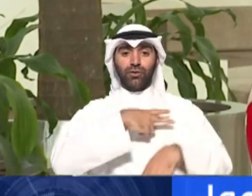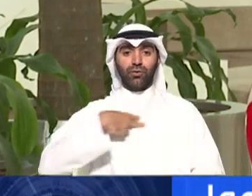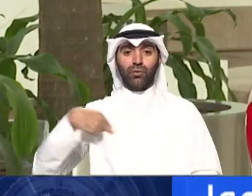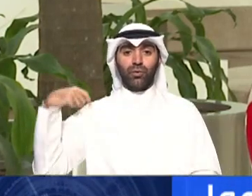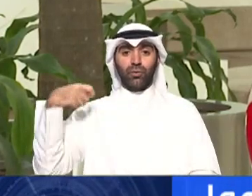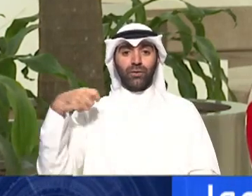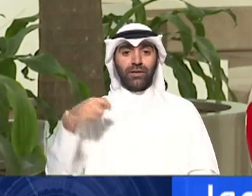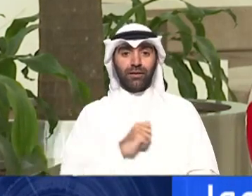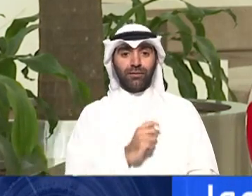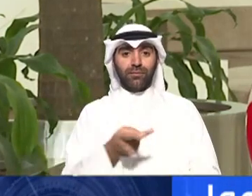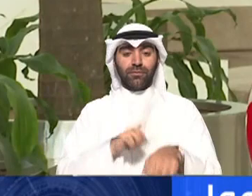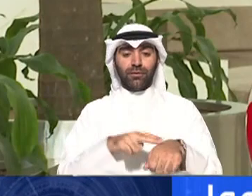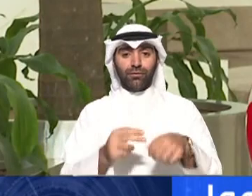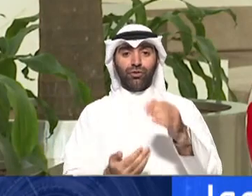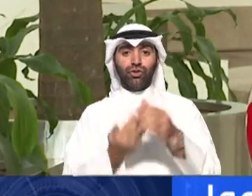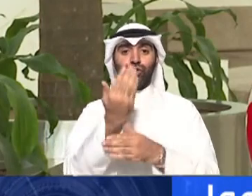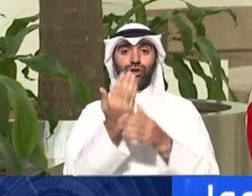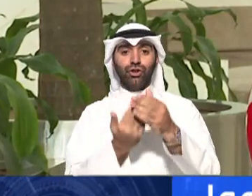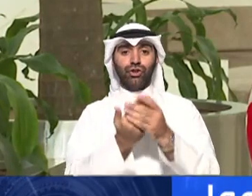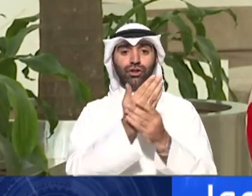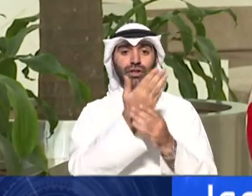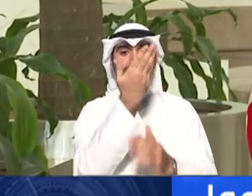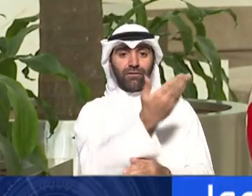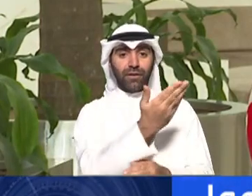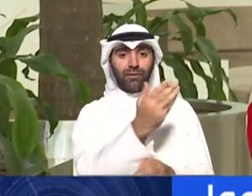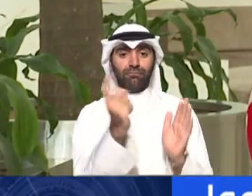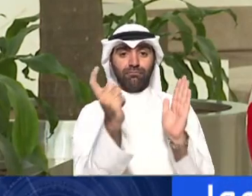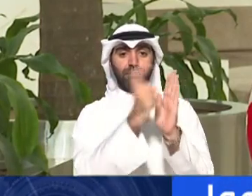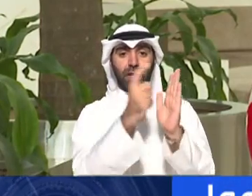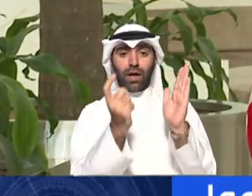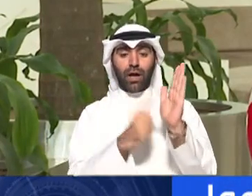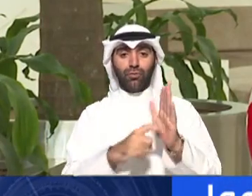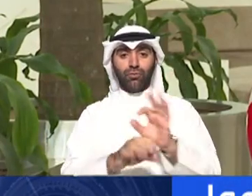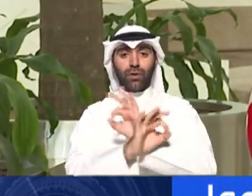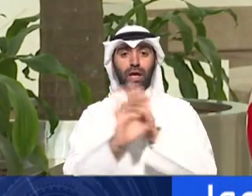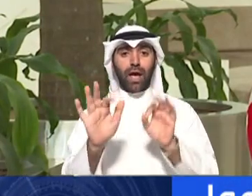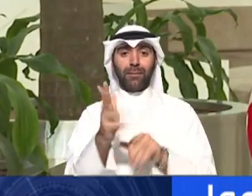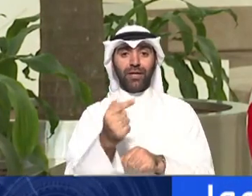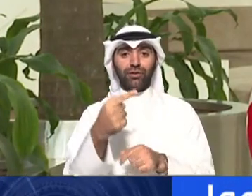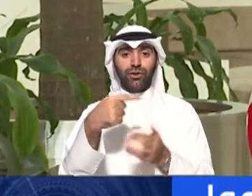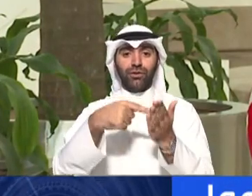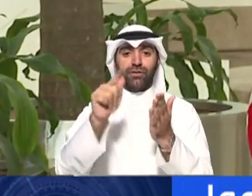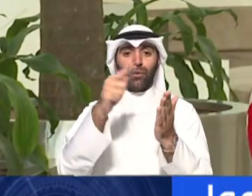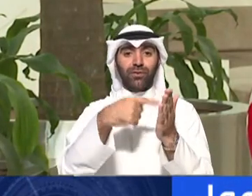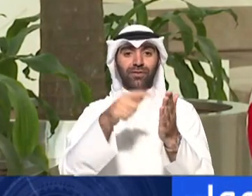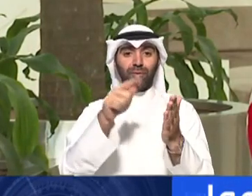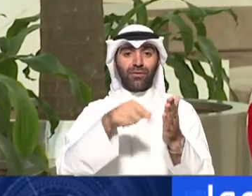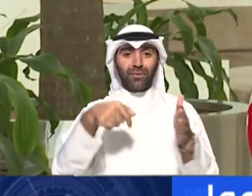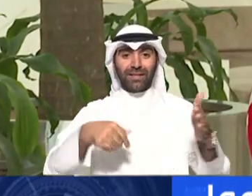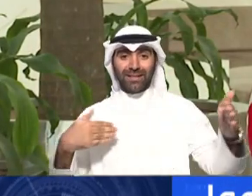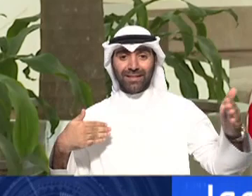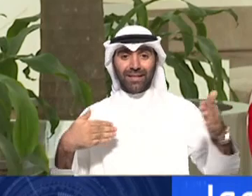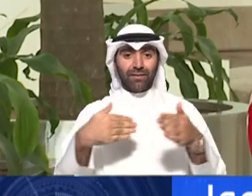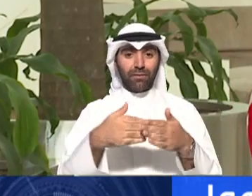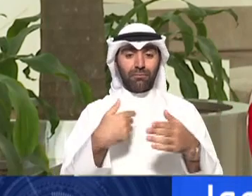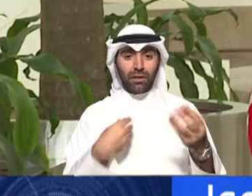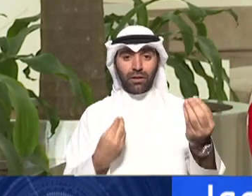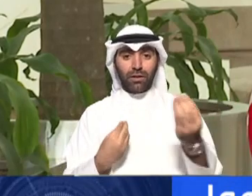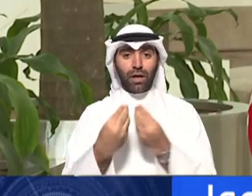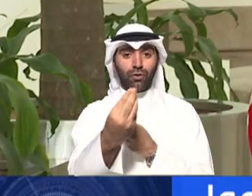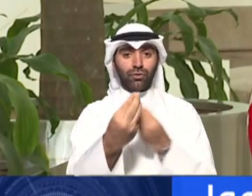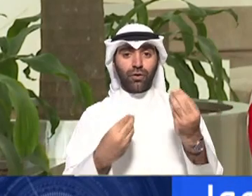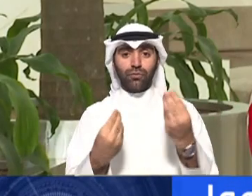فيما يتعلق في فض دور الانعقاد سنكون على تشاور مستمر أنا وأخي سمو